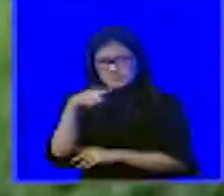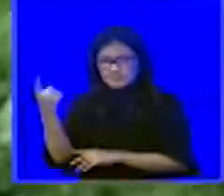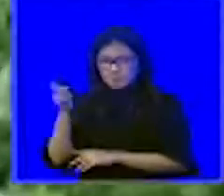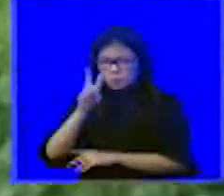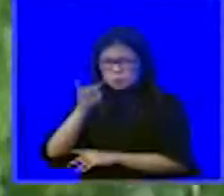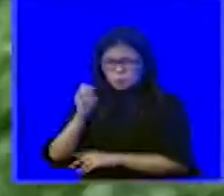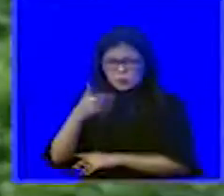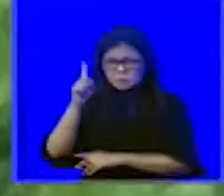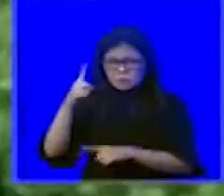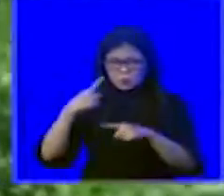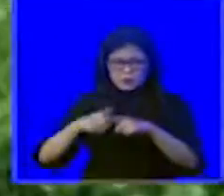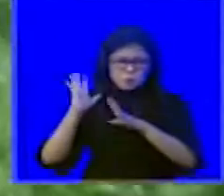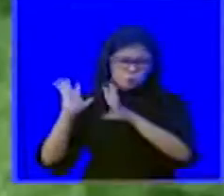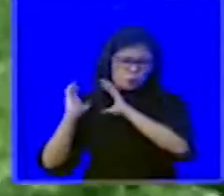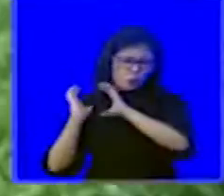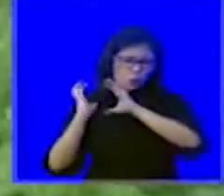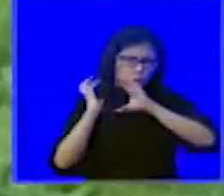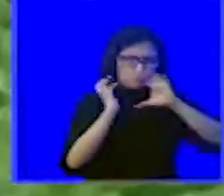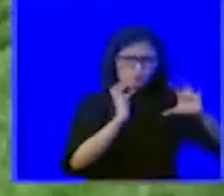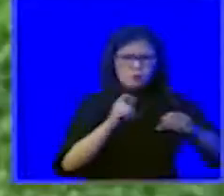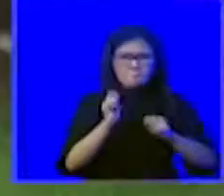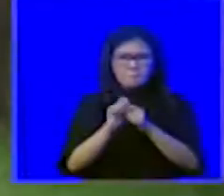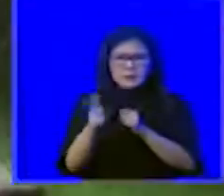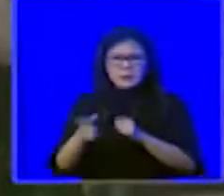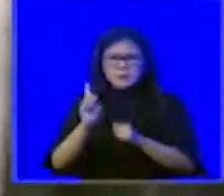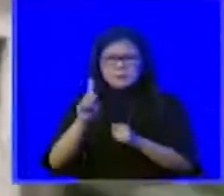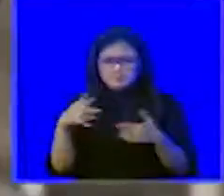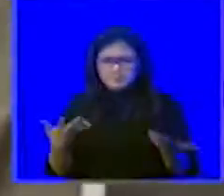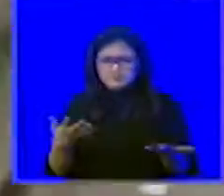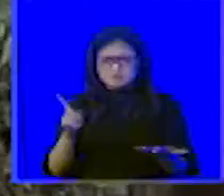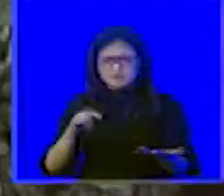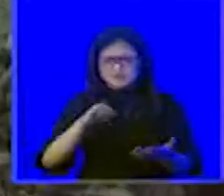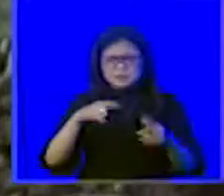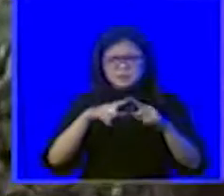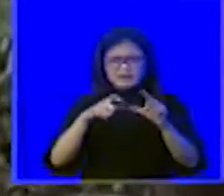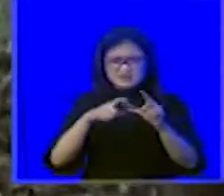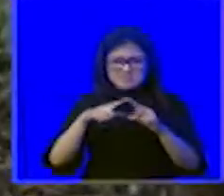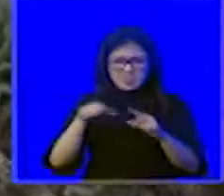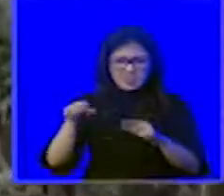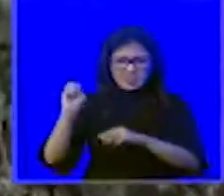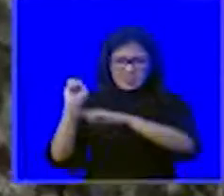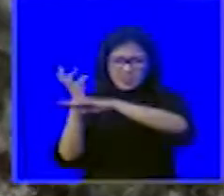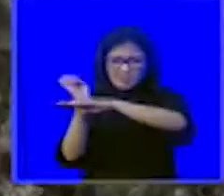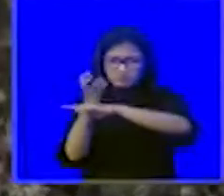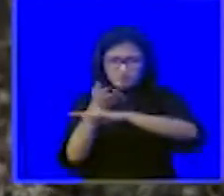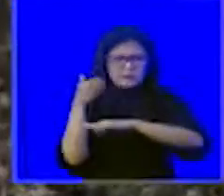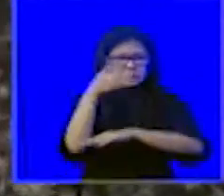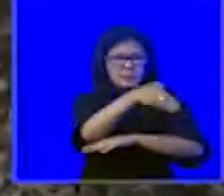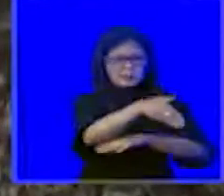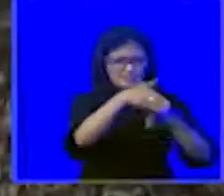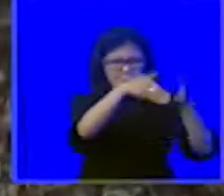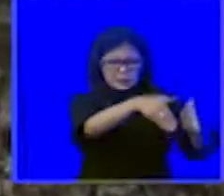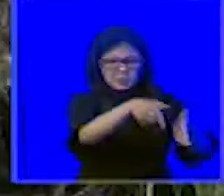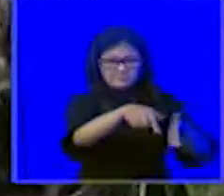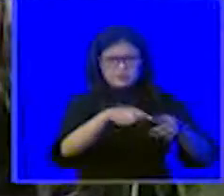angkut. Biaya tersebut diberlakukan sebagai jasa angkut peti jenazah dari ambulan ke liang lahat yang jaraknya mencapai 300